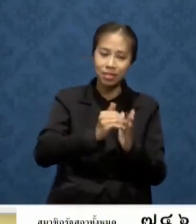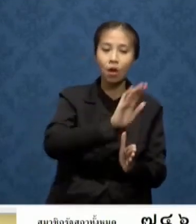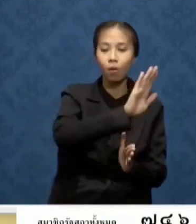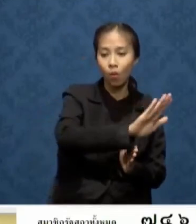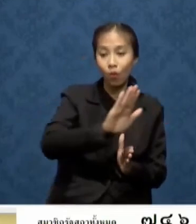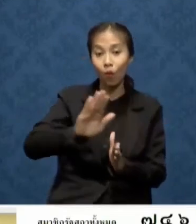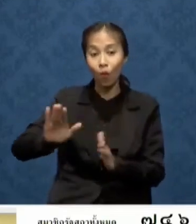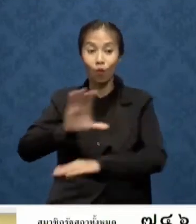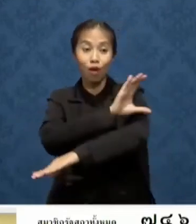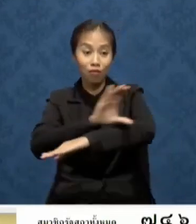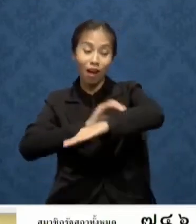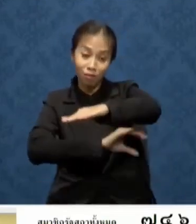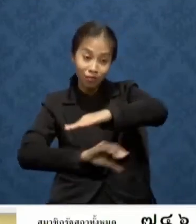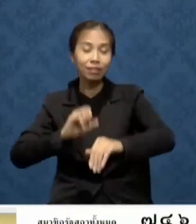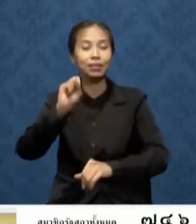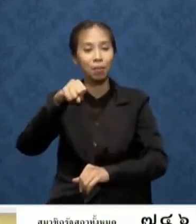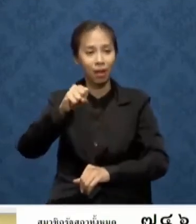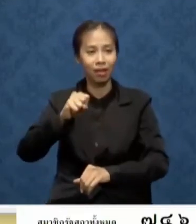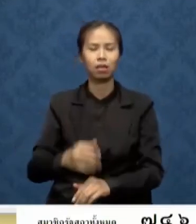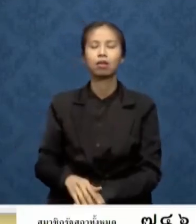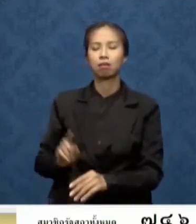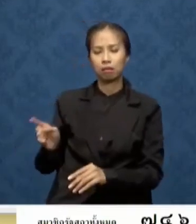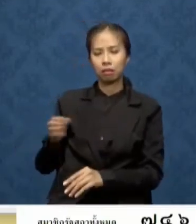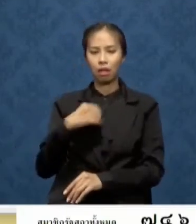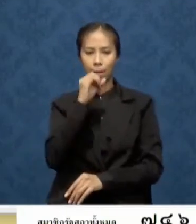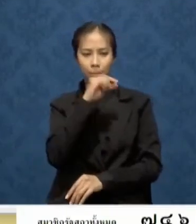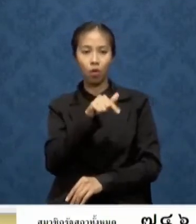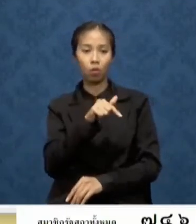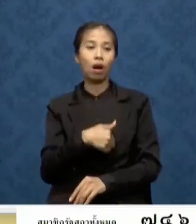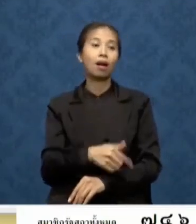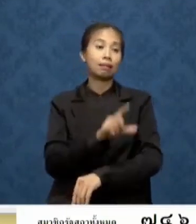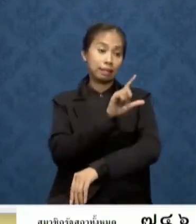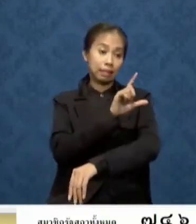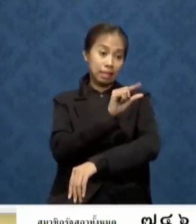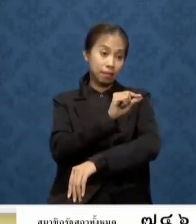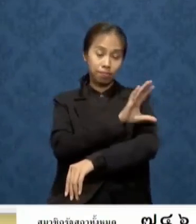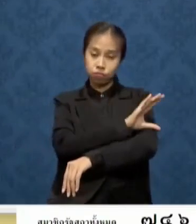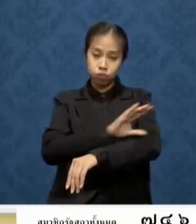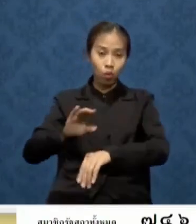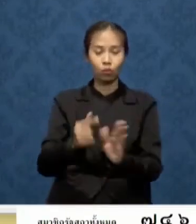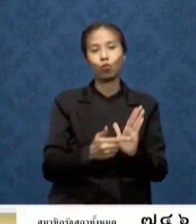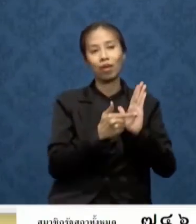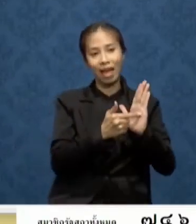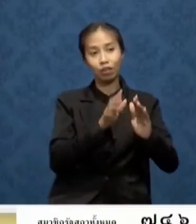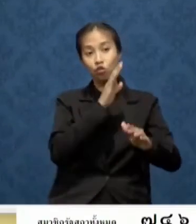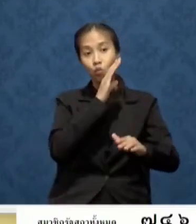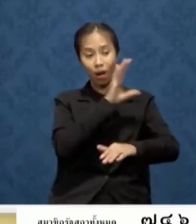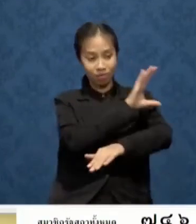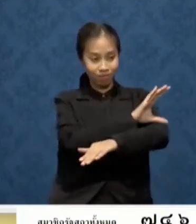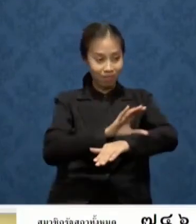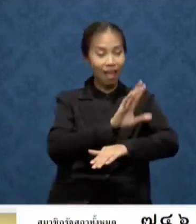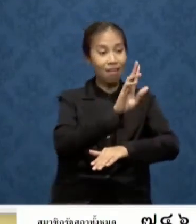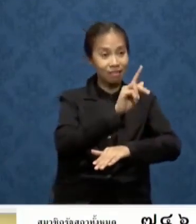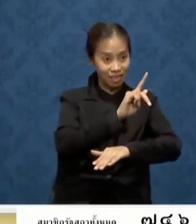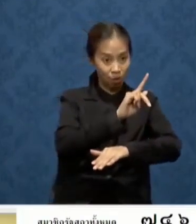สารพัสสีสิ่ที่ท่านโค referralsนาเอาไว้คือมข้ามสายได้เช่น ขึ้นสายสีเขียวไปต่สายสน้เงิน